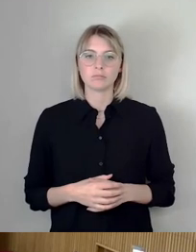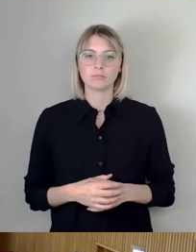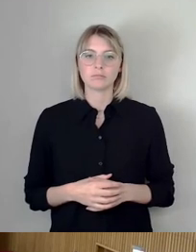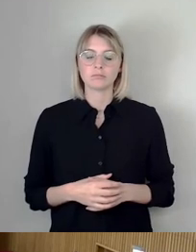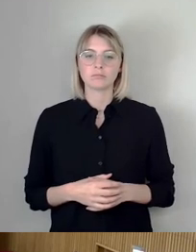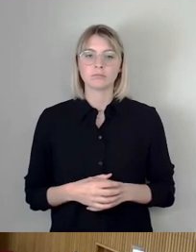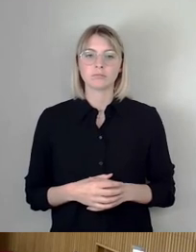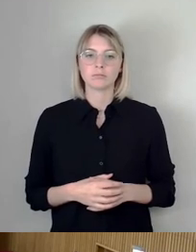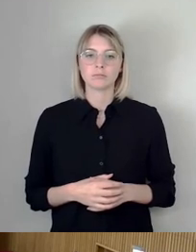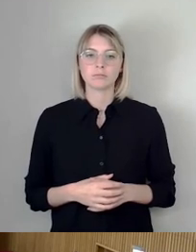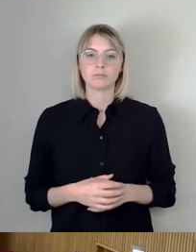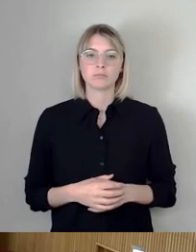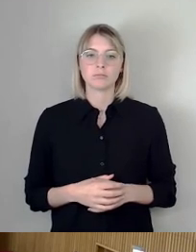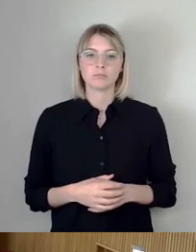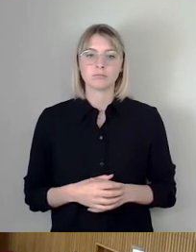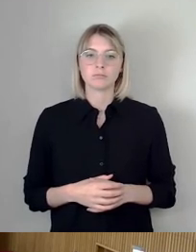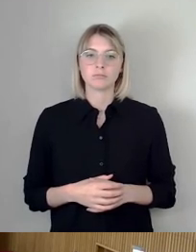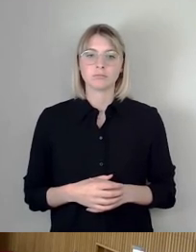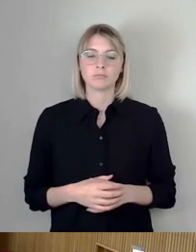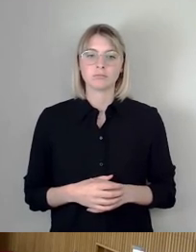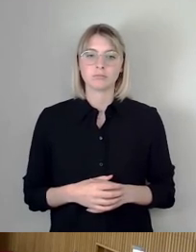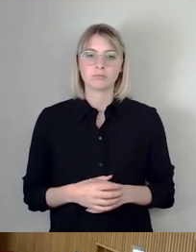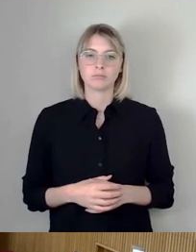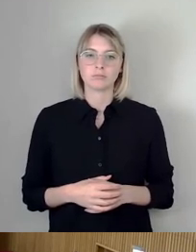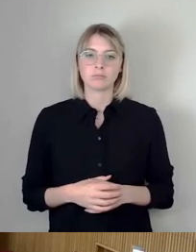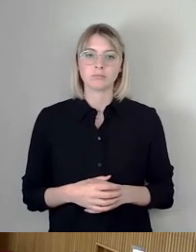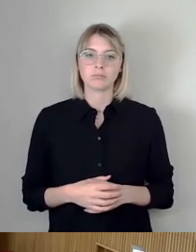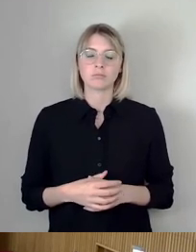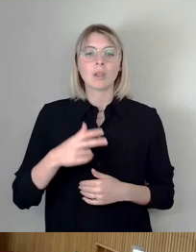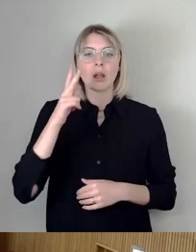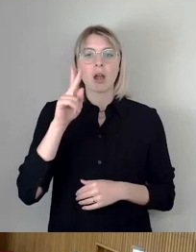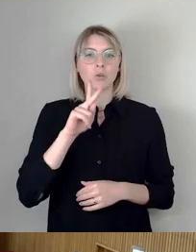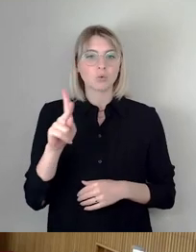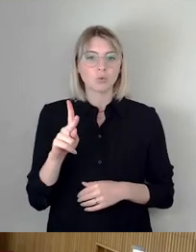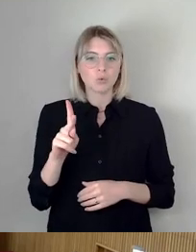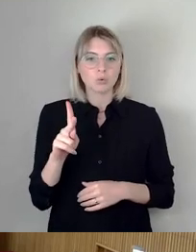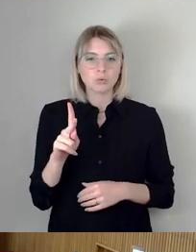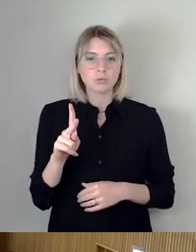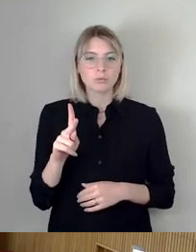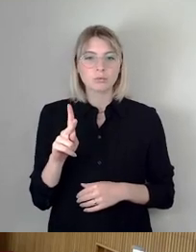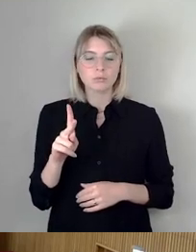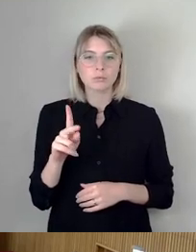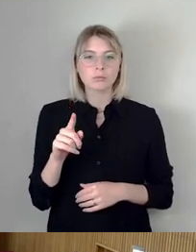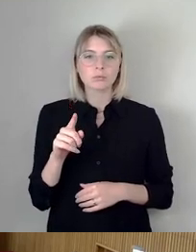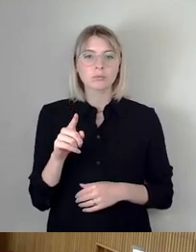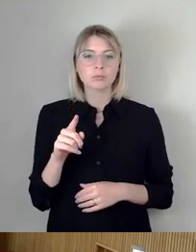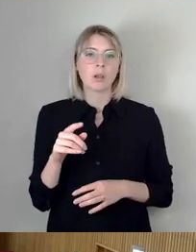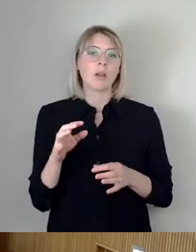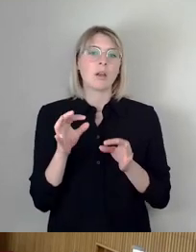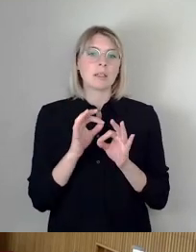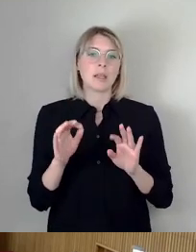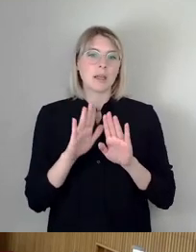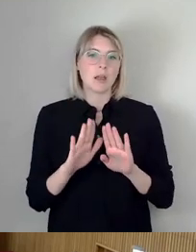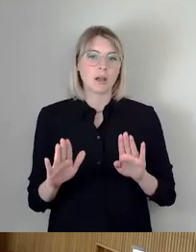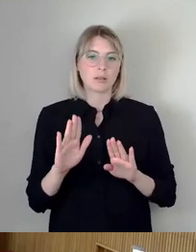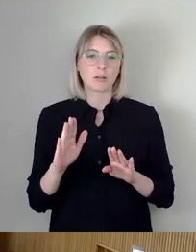bitte schön, Herr Kühn, für die Verwaltung. Ja, sehr geehrte Damen und Herren Stadträte, wir haben uns mit dem Thema